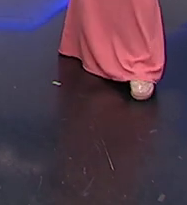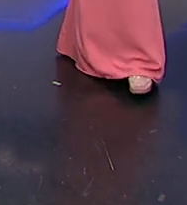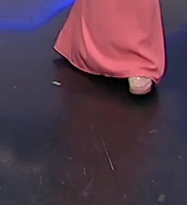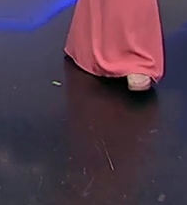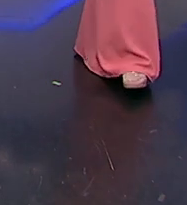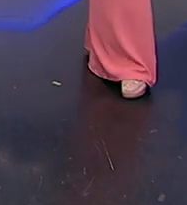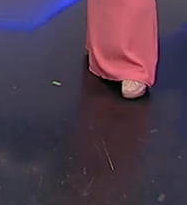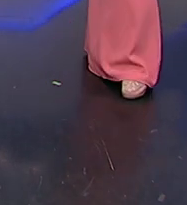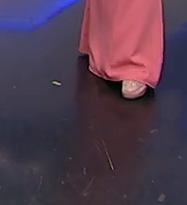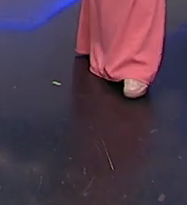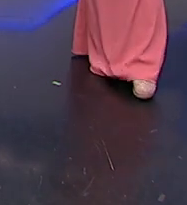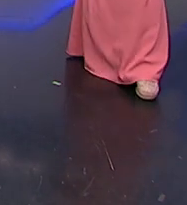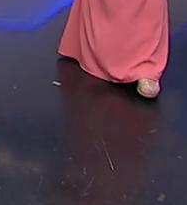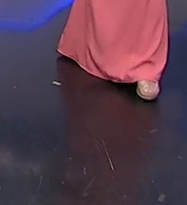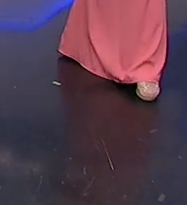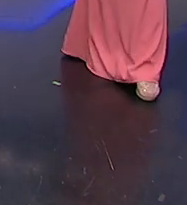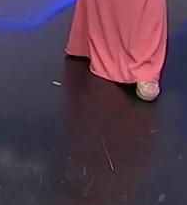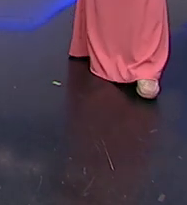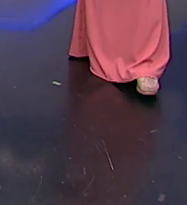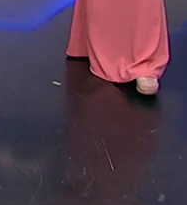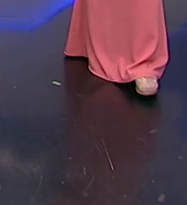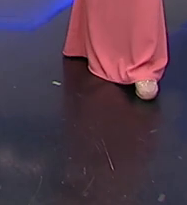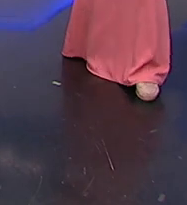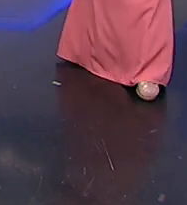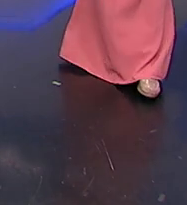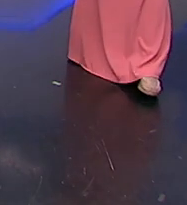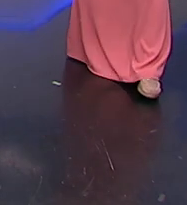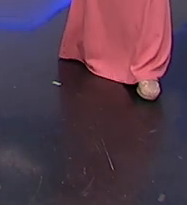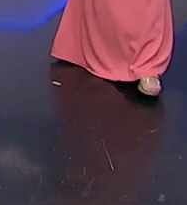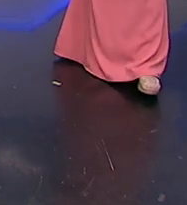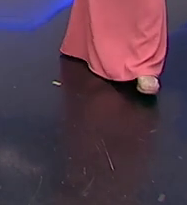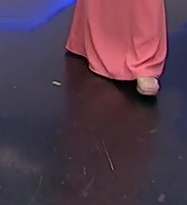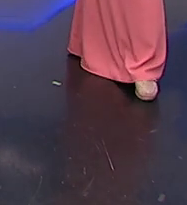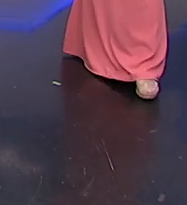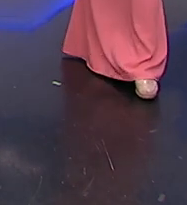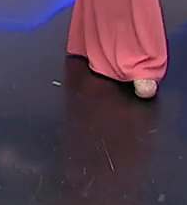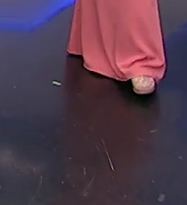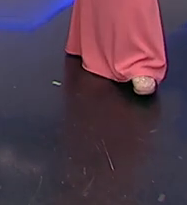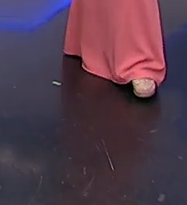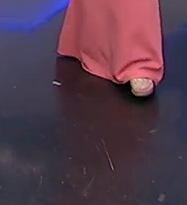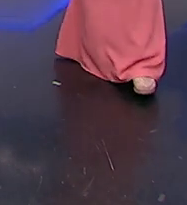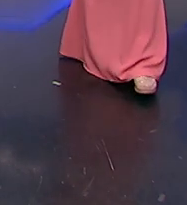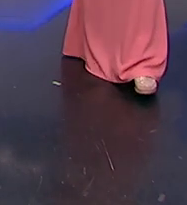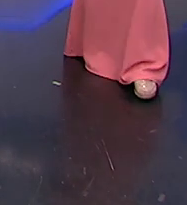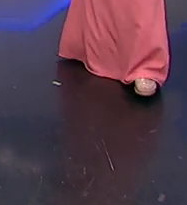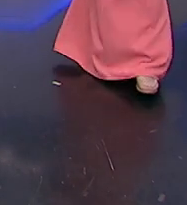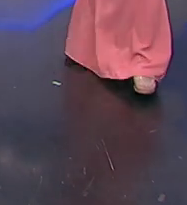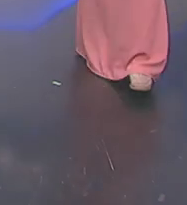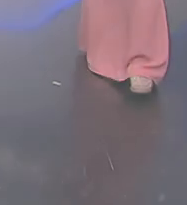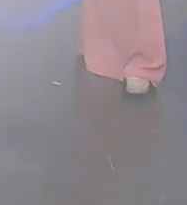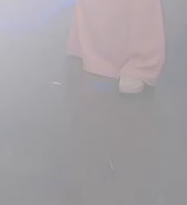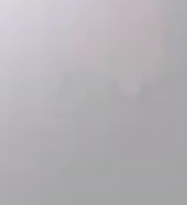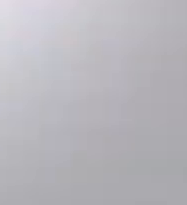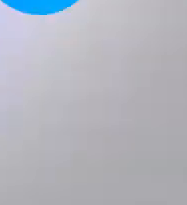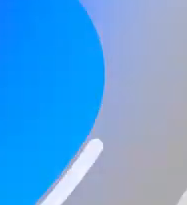dengan ini semut tanpa ini simbol sama dengan